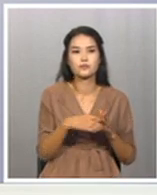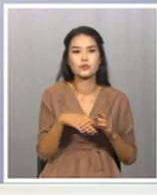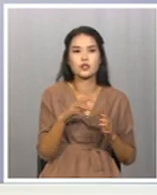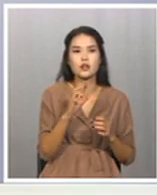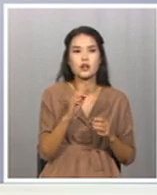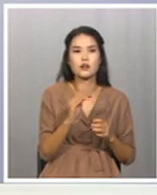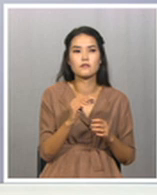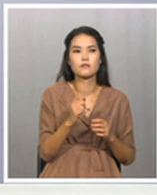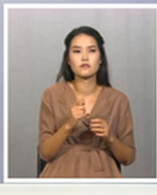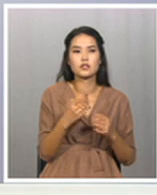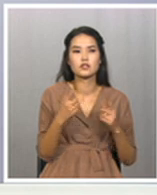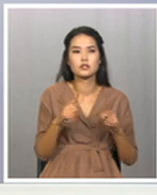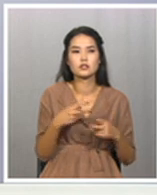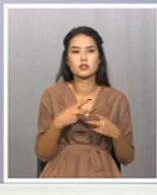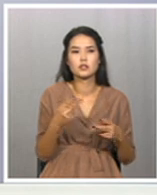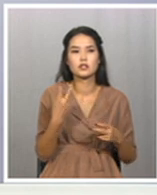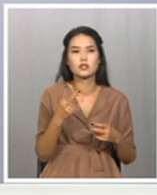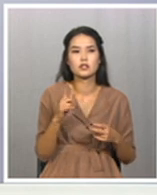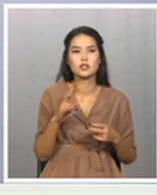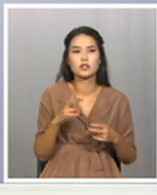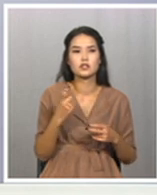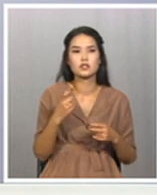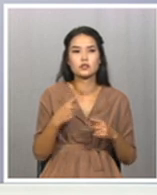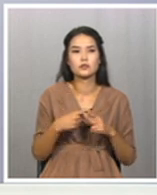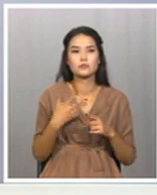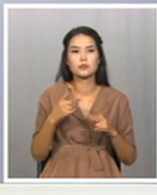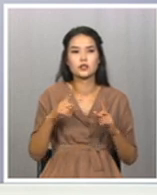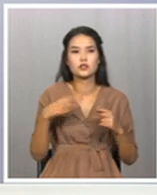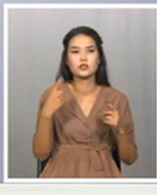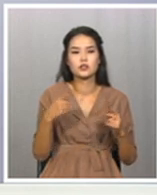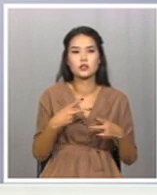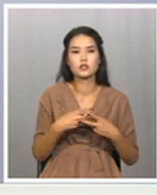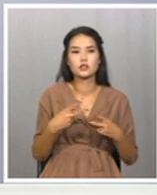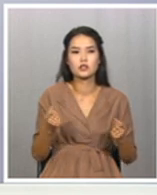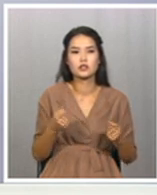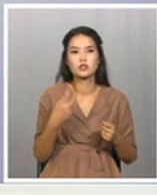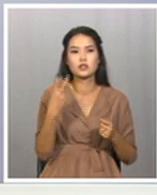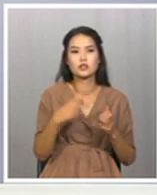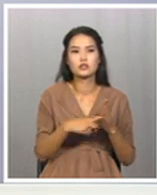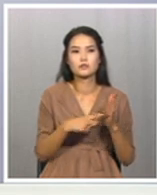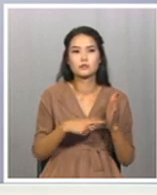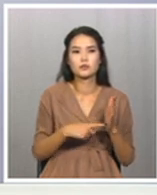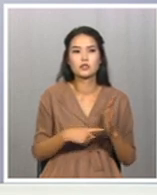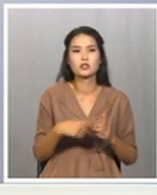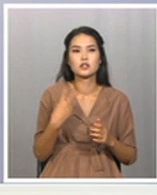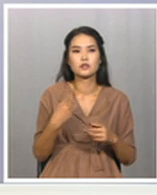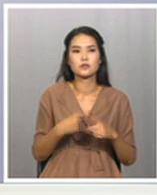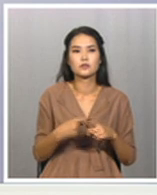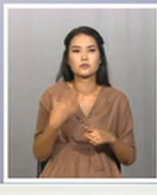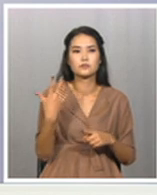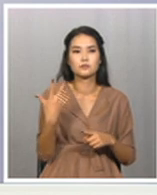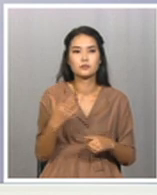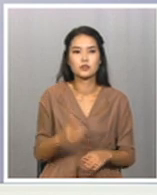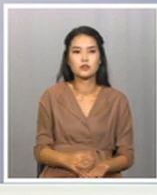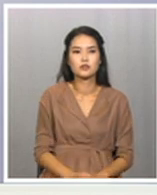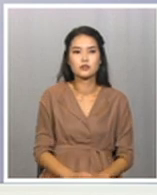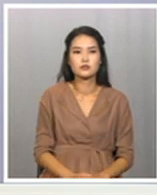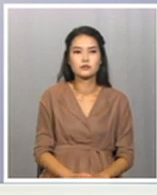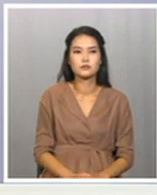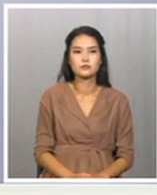жағдайында 2 көбейтілген x қосылған 5-тің натурал логарифмінің туындысы ол 2 бөлінген x қосылған 5.